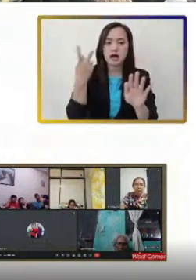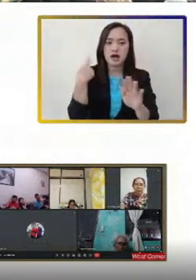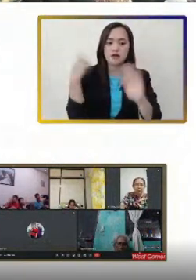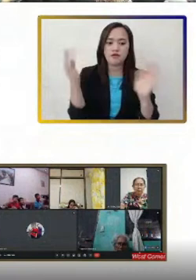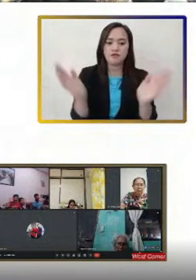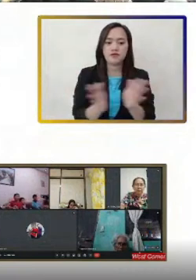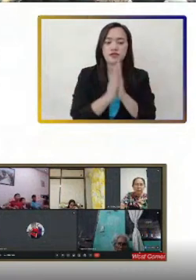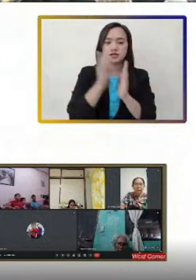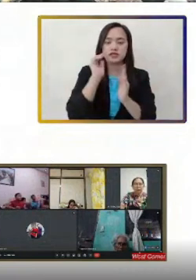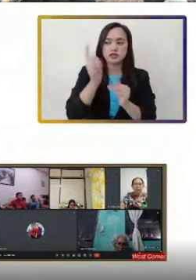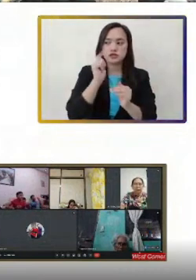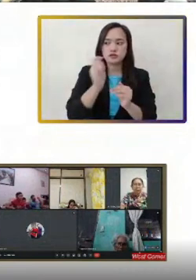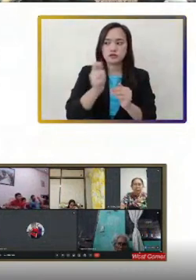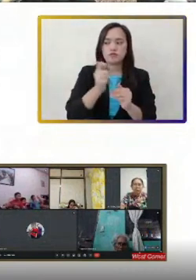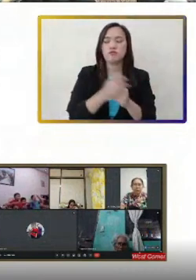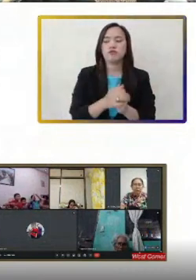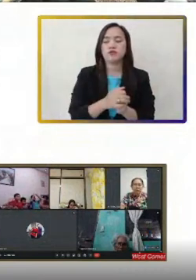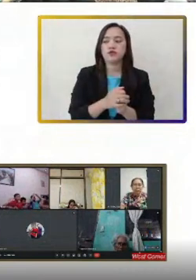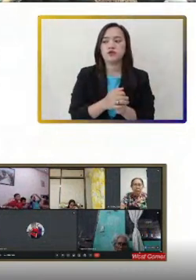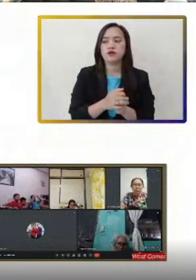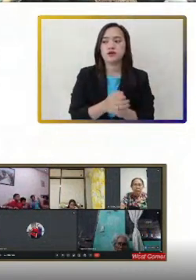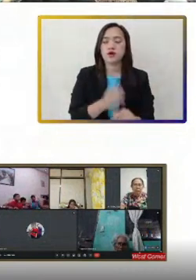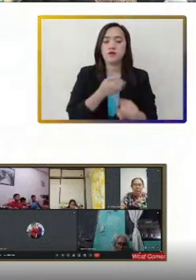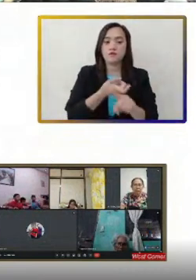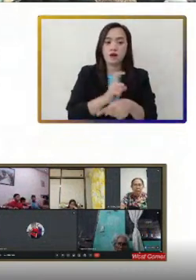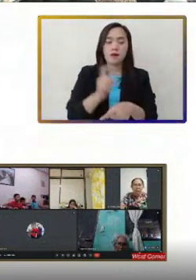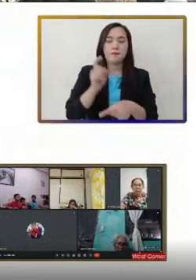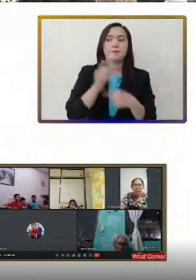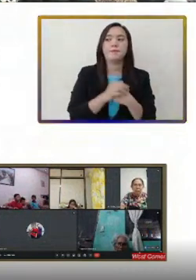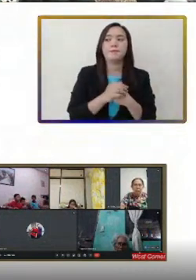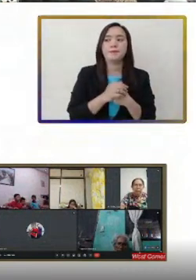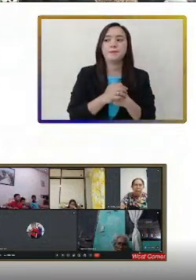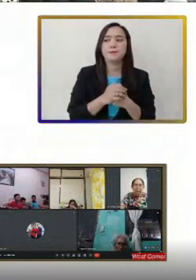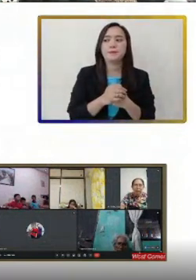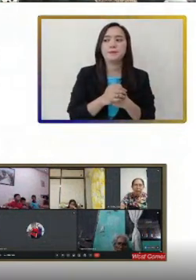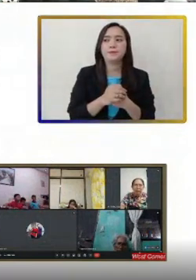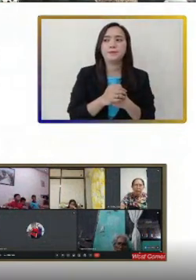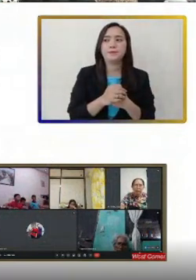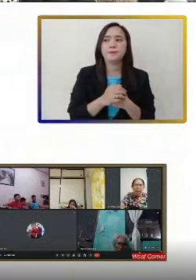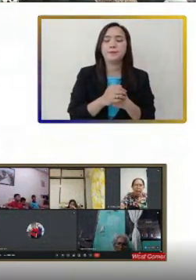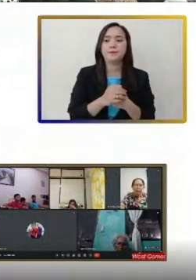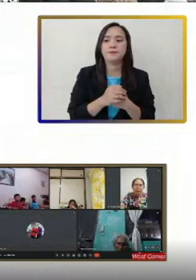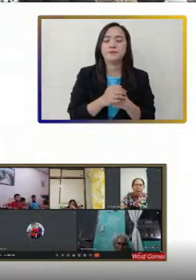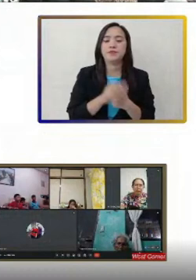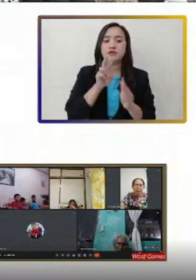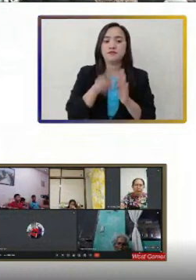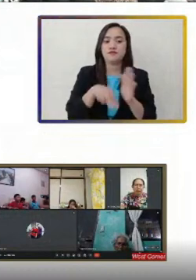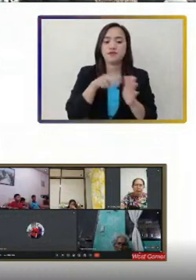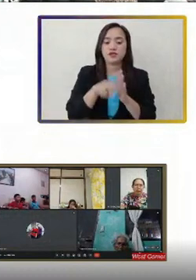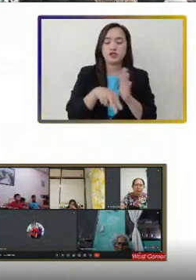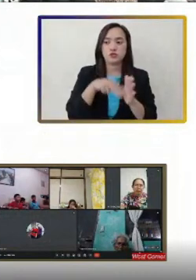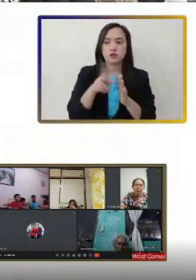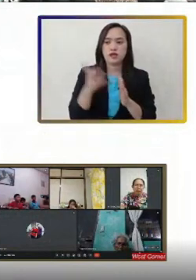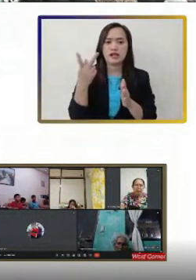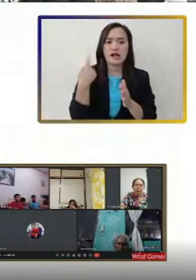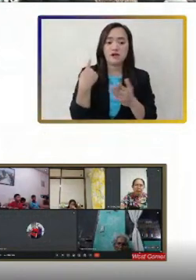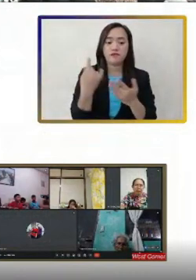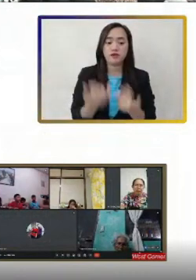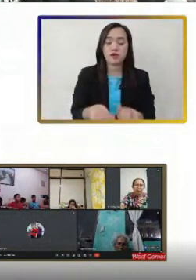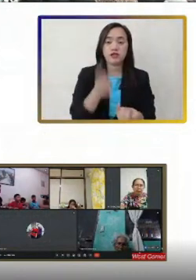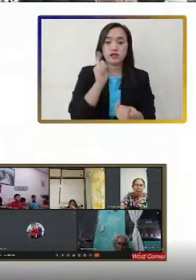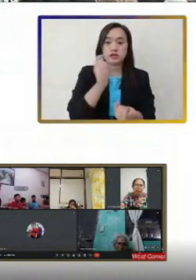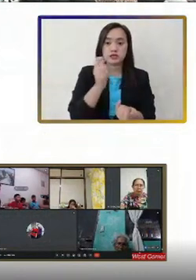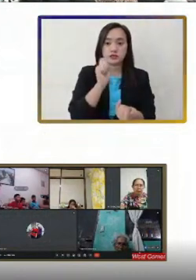mula sa mga kapatiran natin na nasa virtual, no? Kasi may mga kasama tayo sa virtual